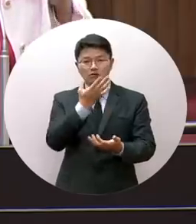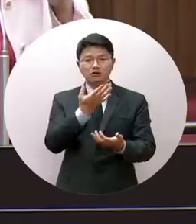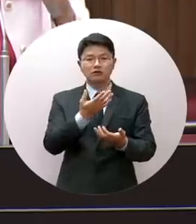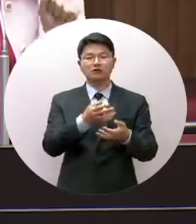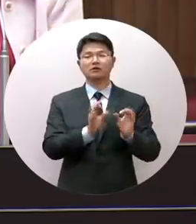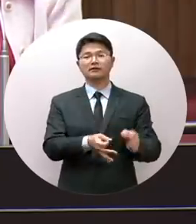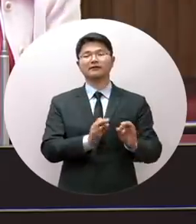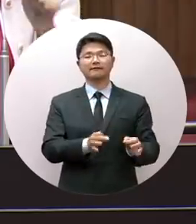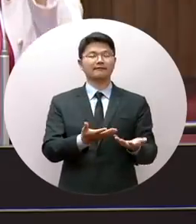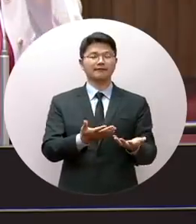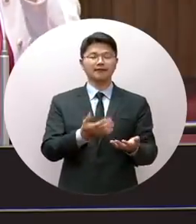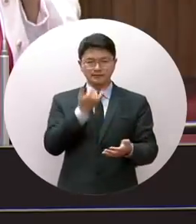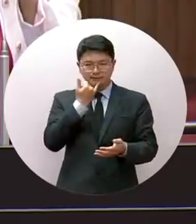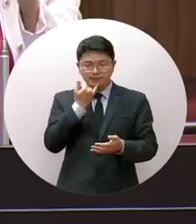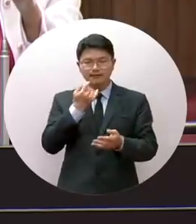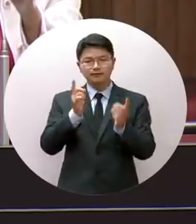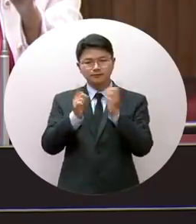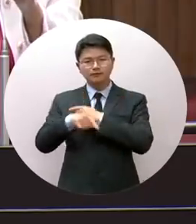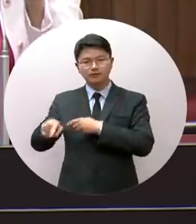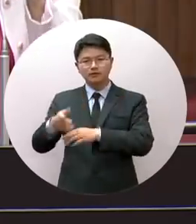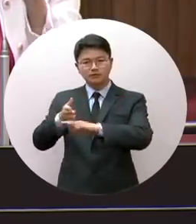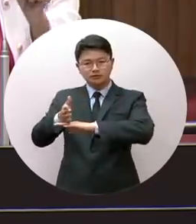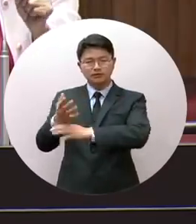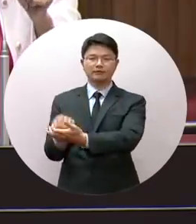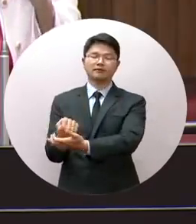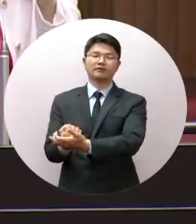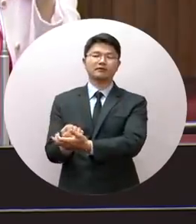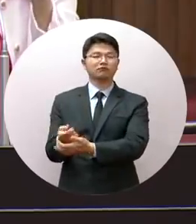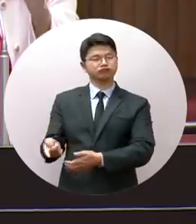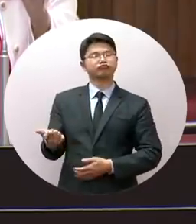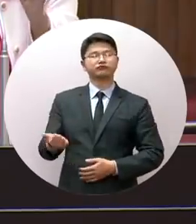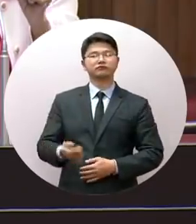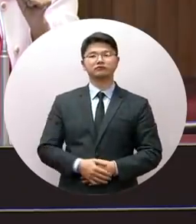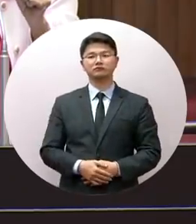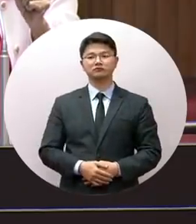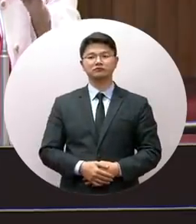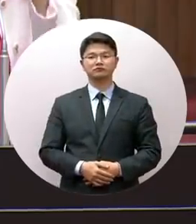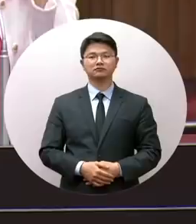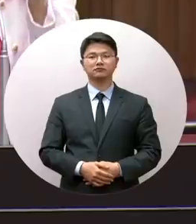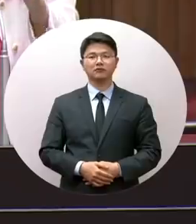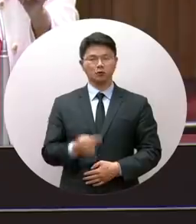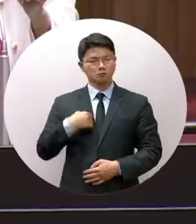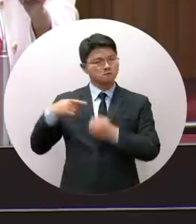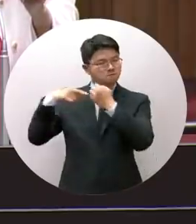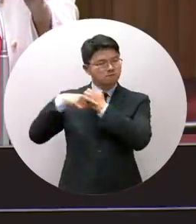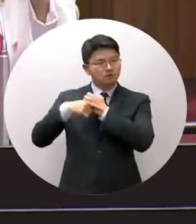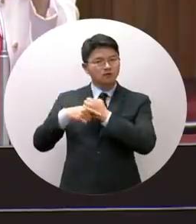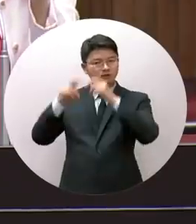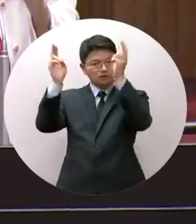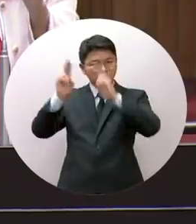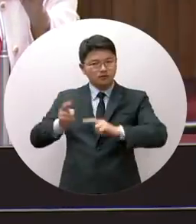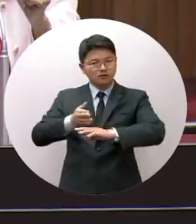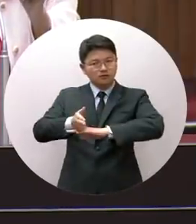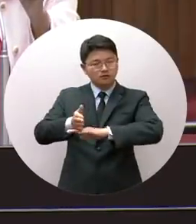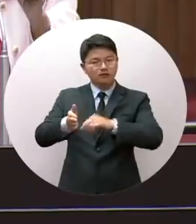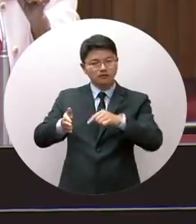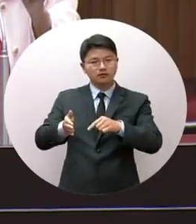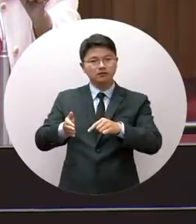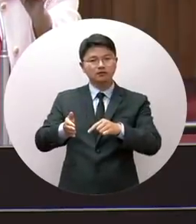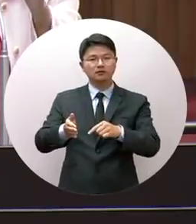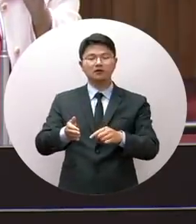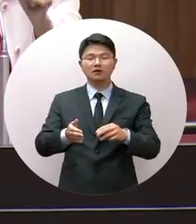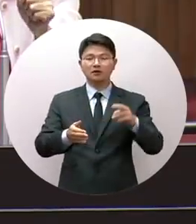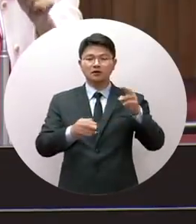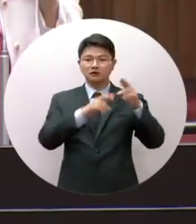些可以储存下来，这个就是我们关键。所以呢，我们要发展电动车，我们第一充电的